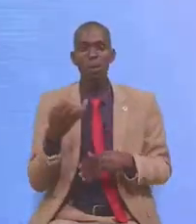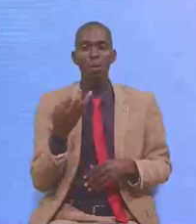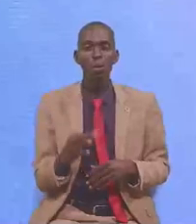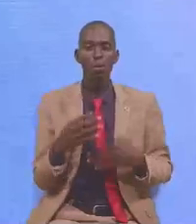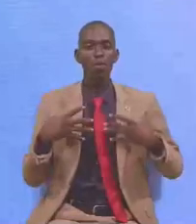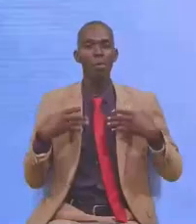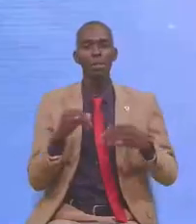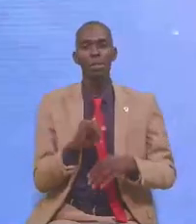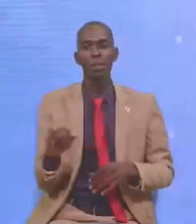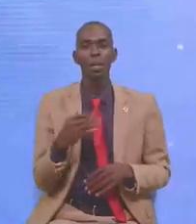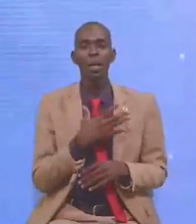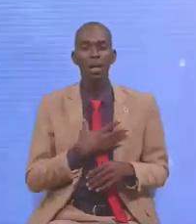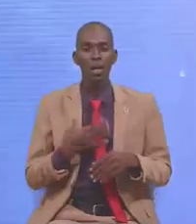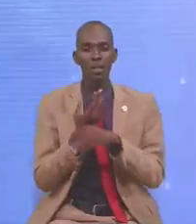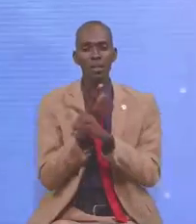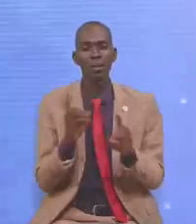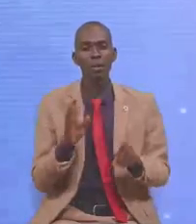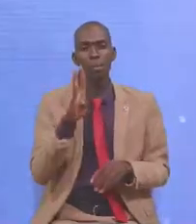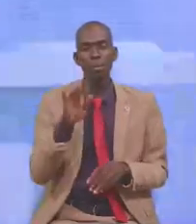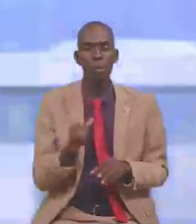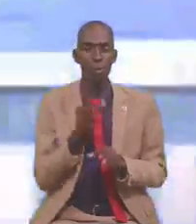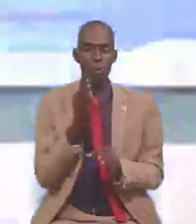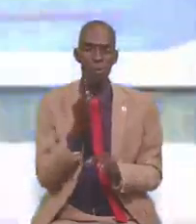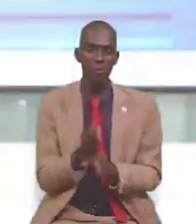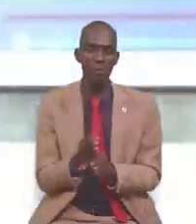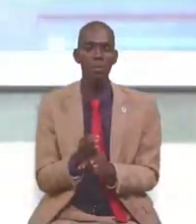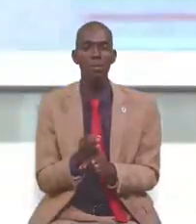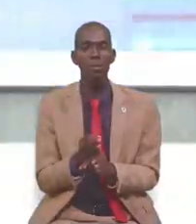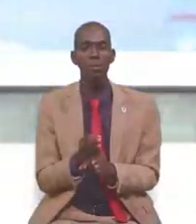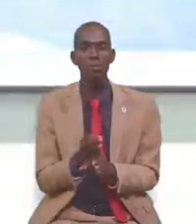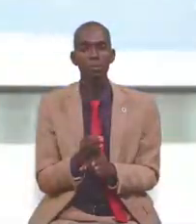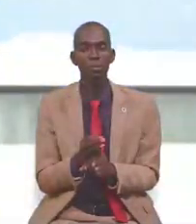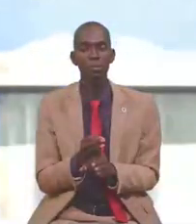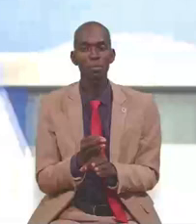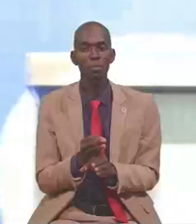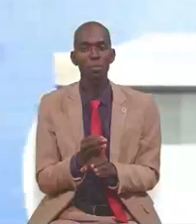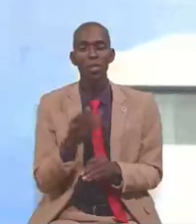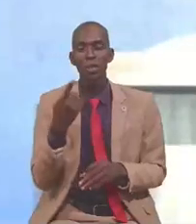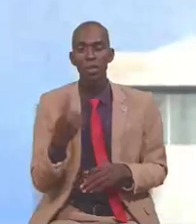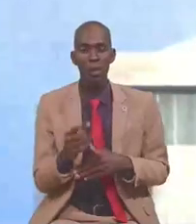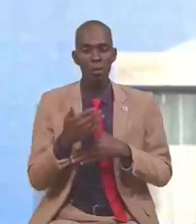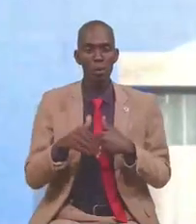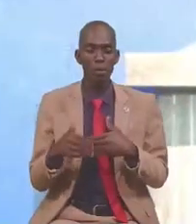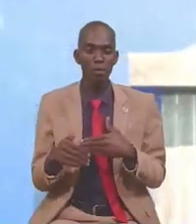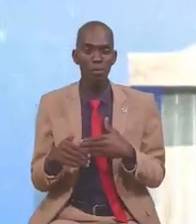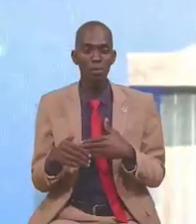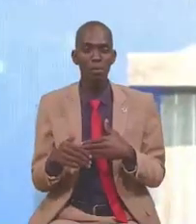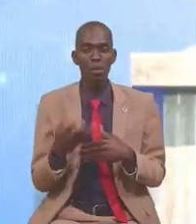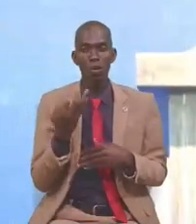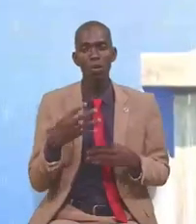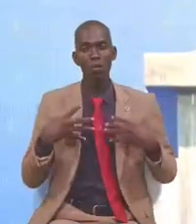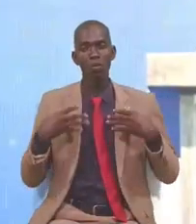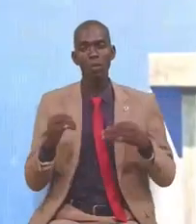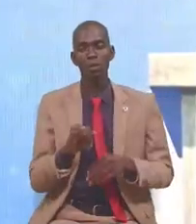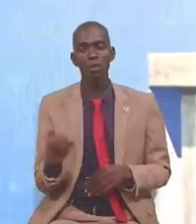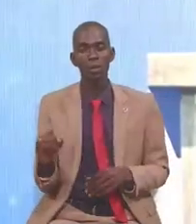de guérison et de délivrance par la foi. Le pain de guérison